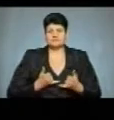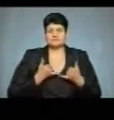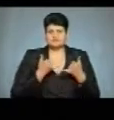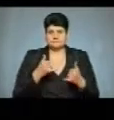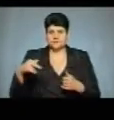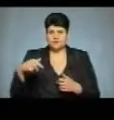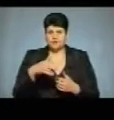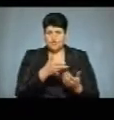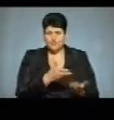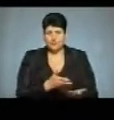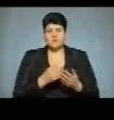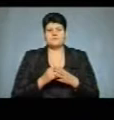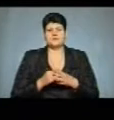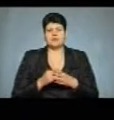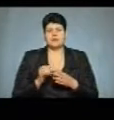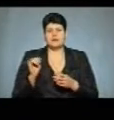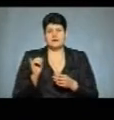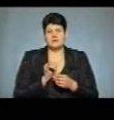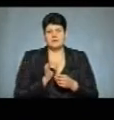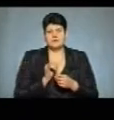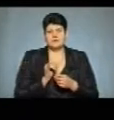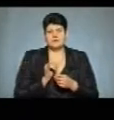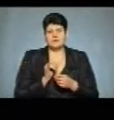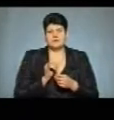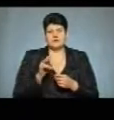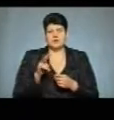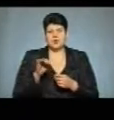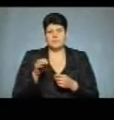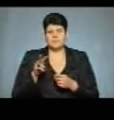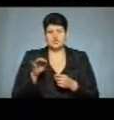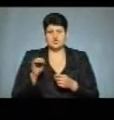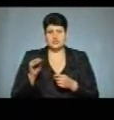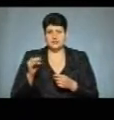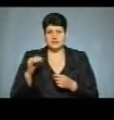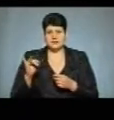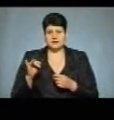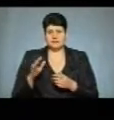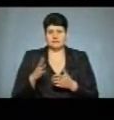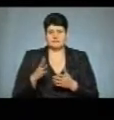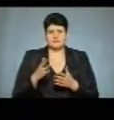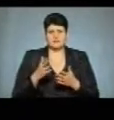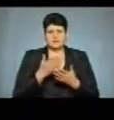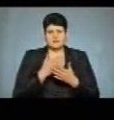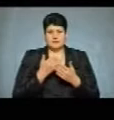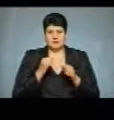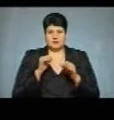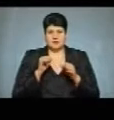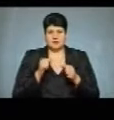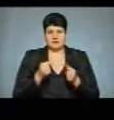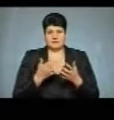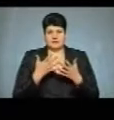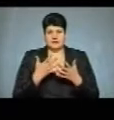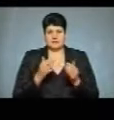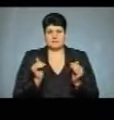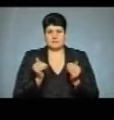по нерегульованому пішохідному переходу пішохід Ломачинський, маючи об'єктивну можливість завчасно виявити його, водій Перегінець зменшив